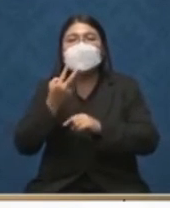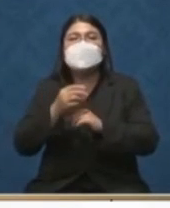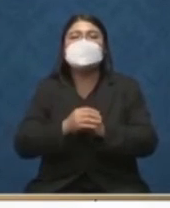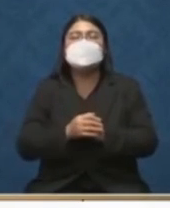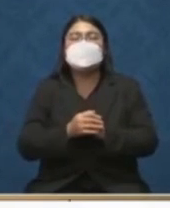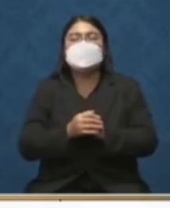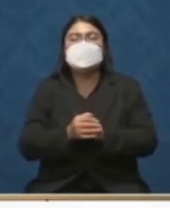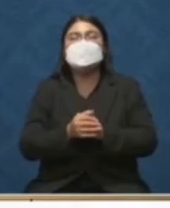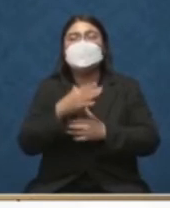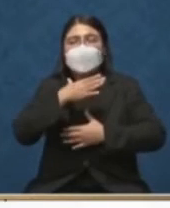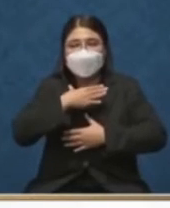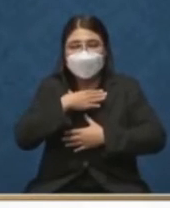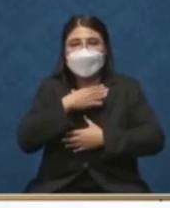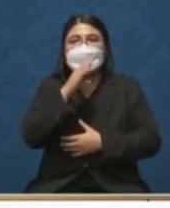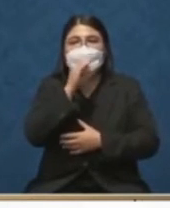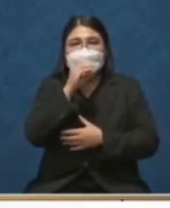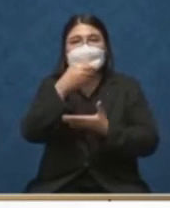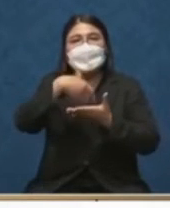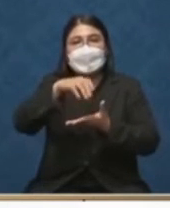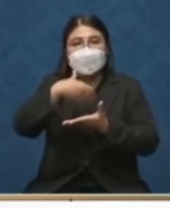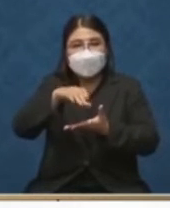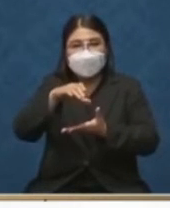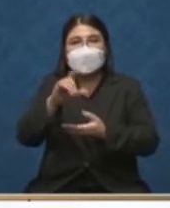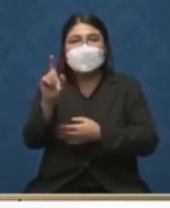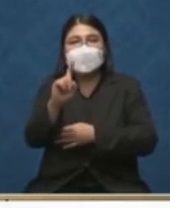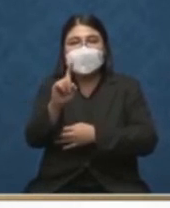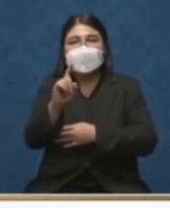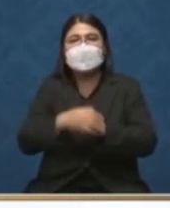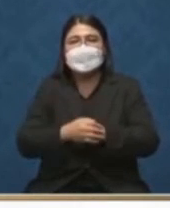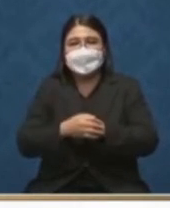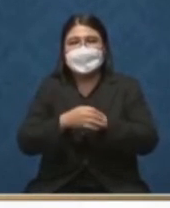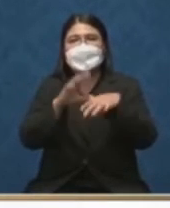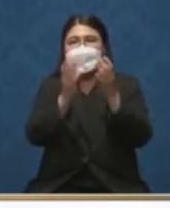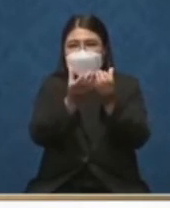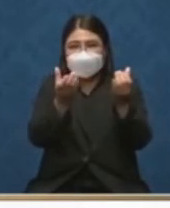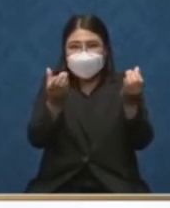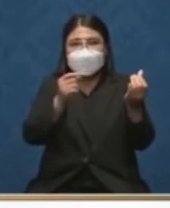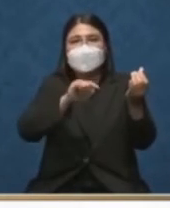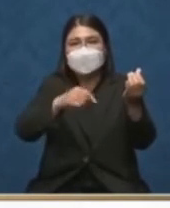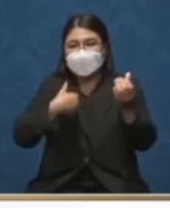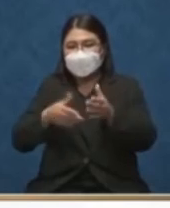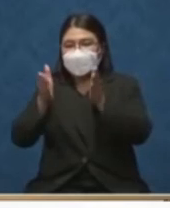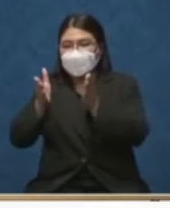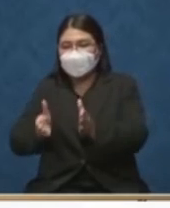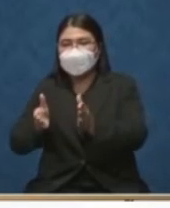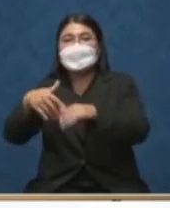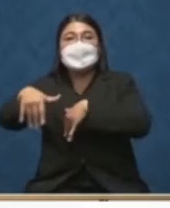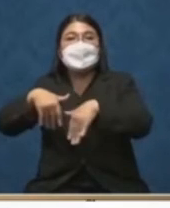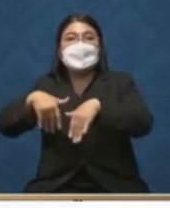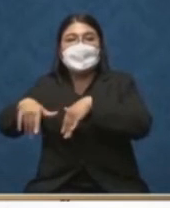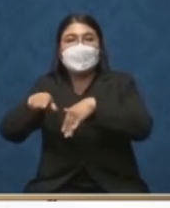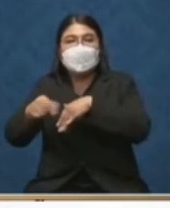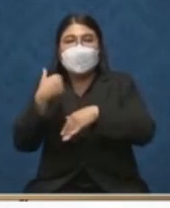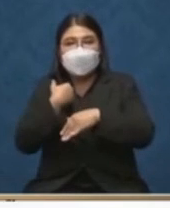ญดุลอำนาจทางการเมืองจะถ่วงดุลกันอย่างสมดุลและสิ่งที่ผมพูด